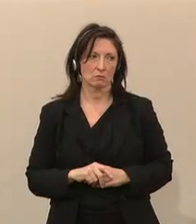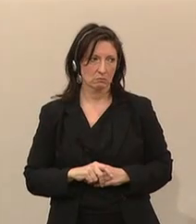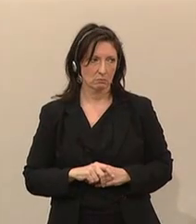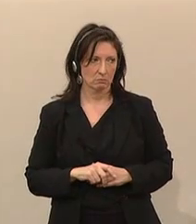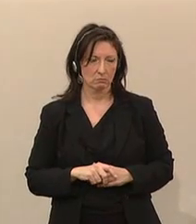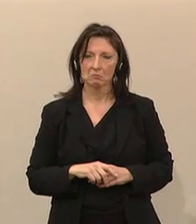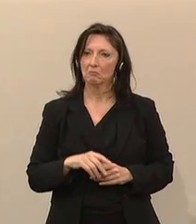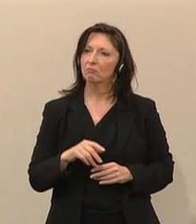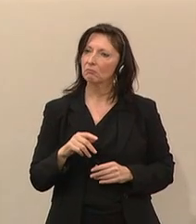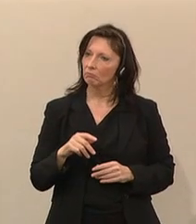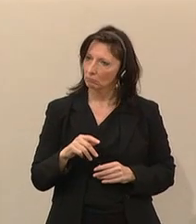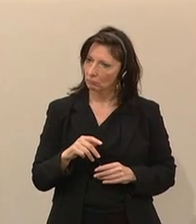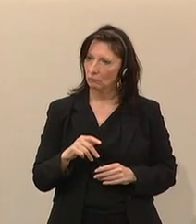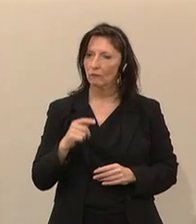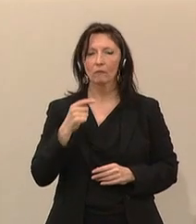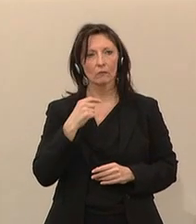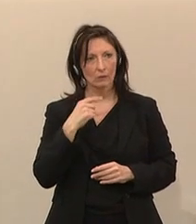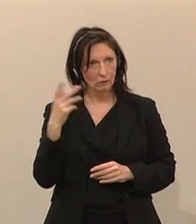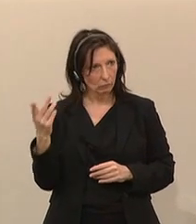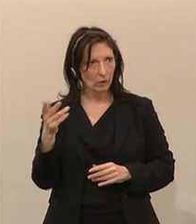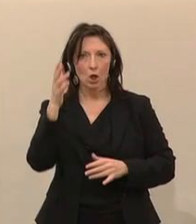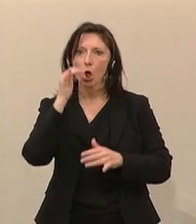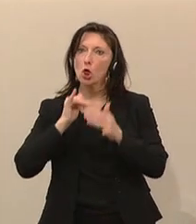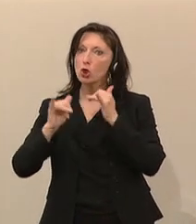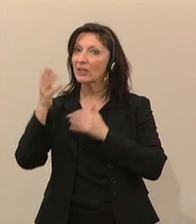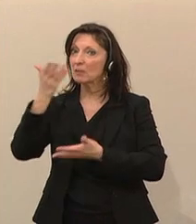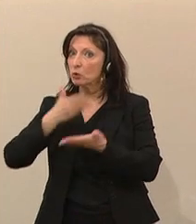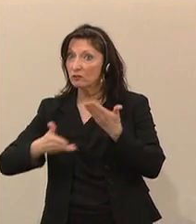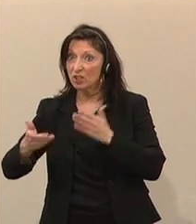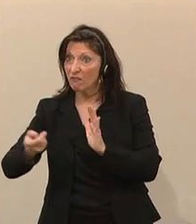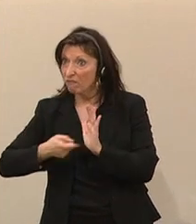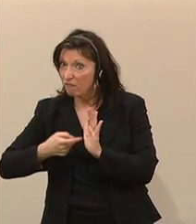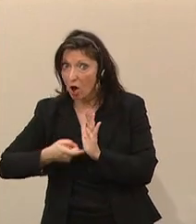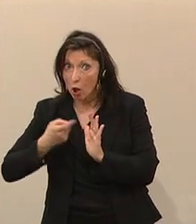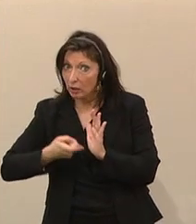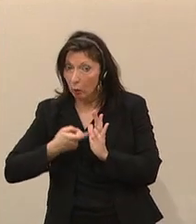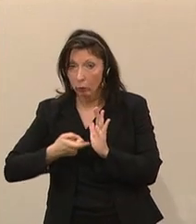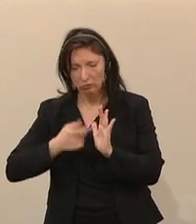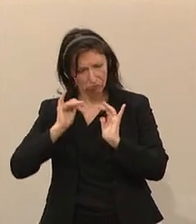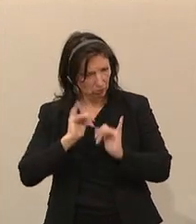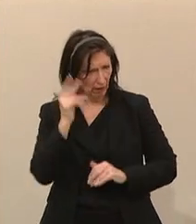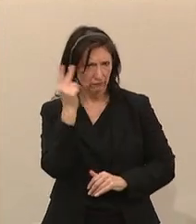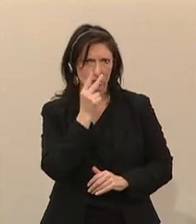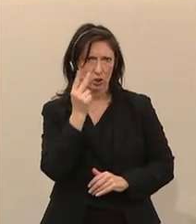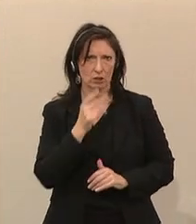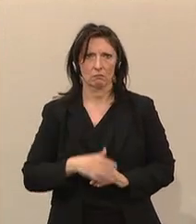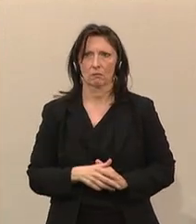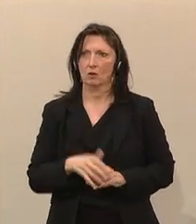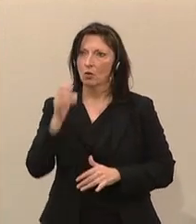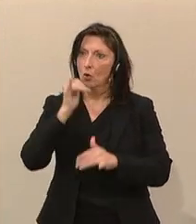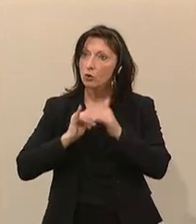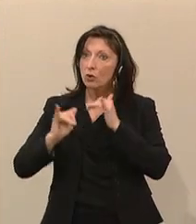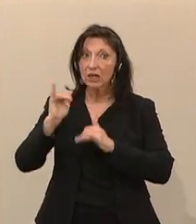sich schon Verständnis für Forderungen der Tourismuswirtschaft. Und ich anerkenne grundsätzlich auch, dass der Tourismus